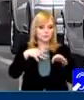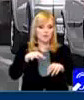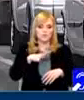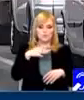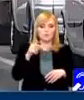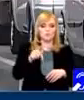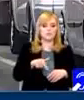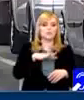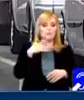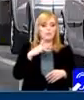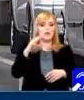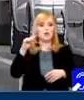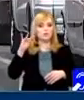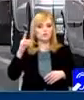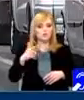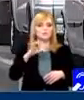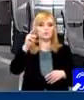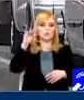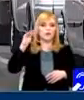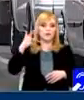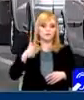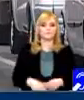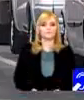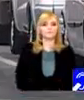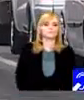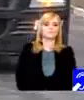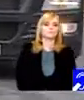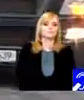fost înregistrat în punctele de trecere Leușeni și Sculeni.